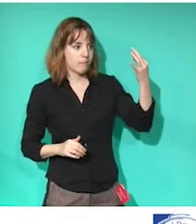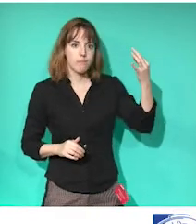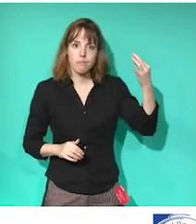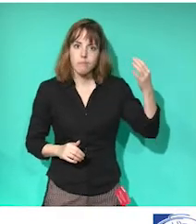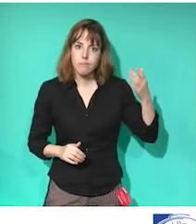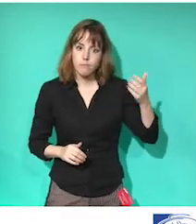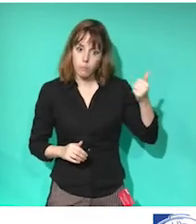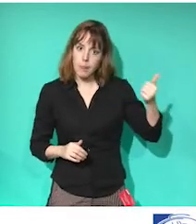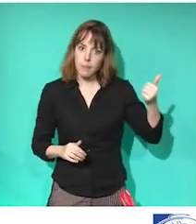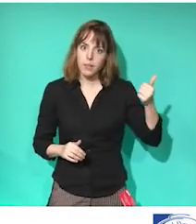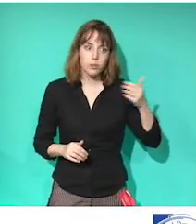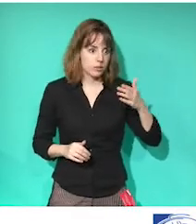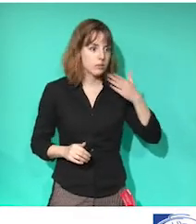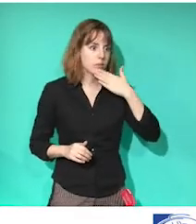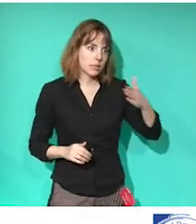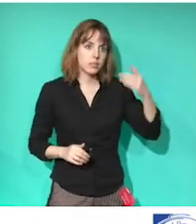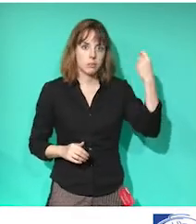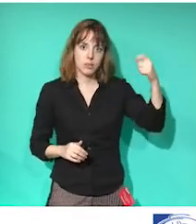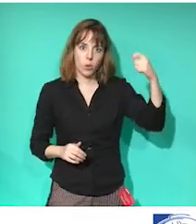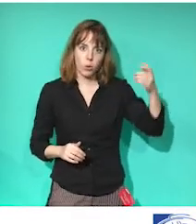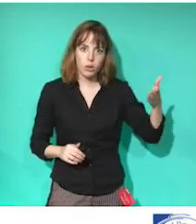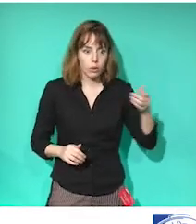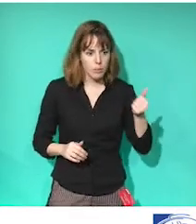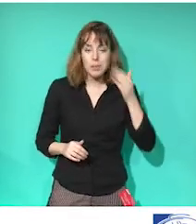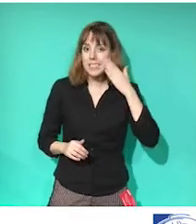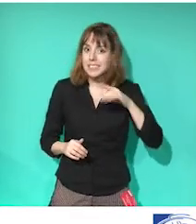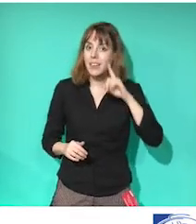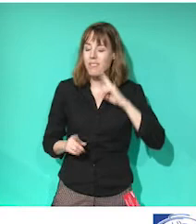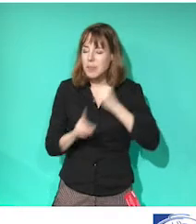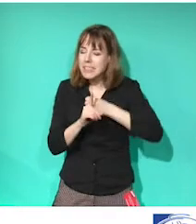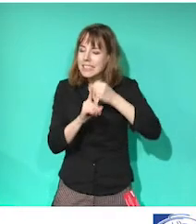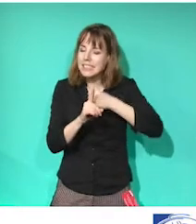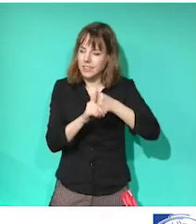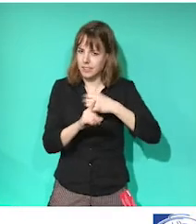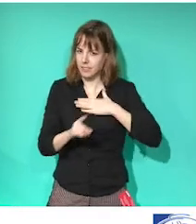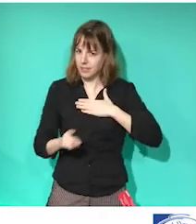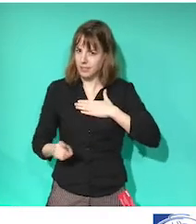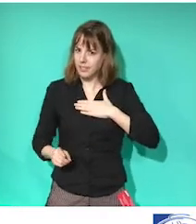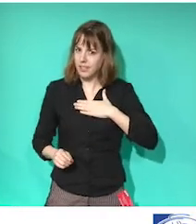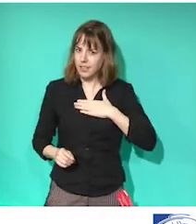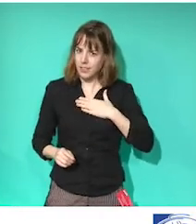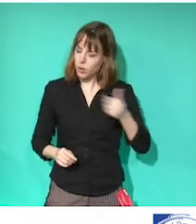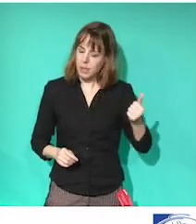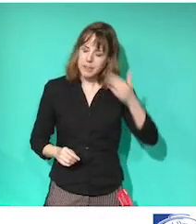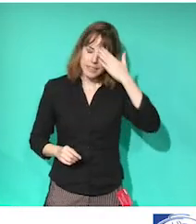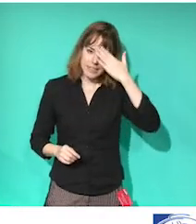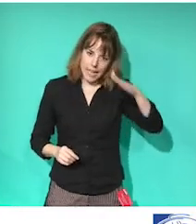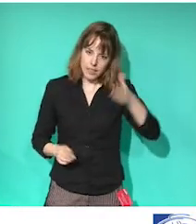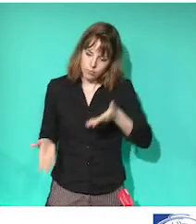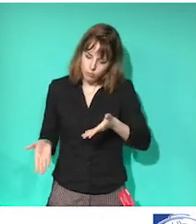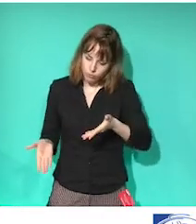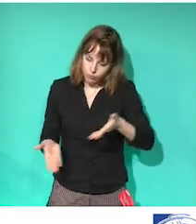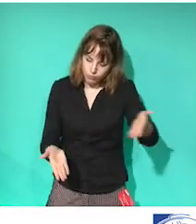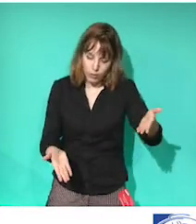ont fait ça, de nommer en toute conscience une féministe à la tête de ce ministère. Et ils m'ont donné